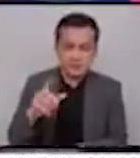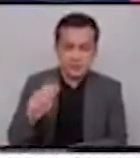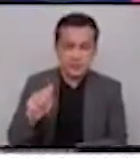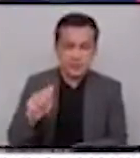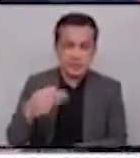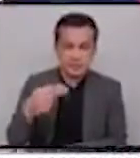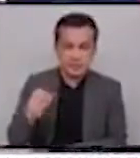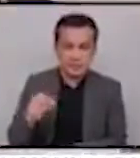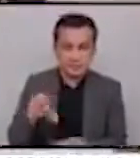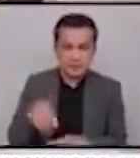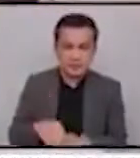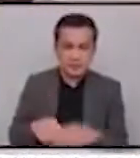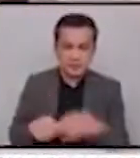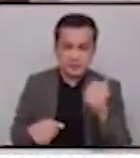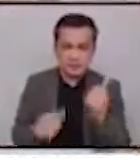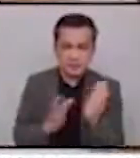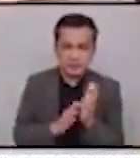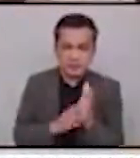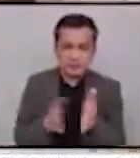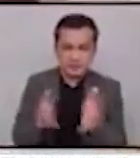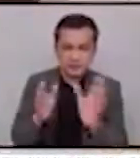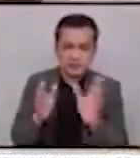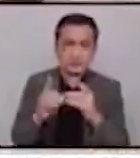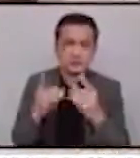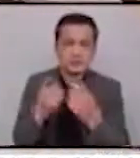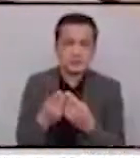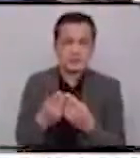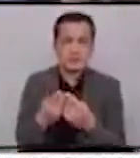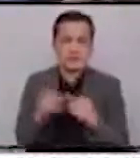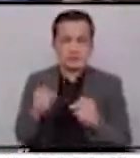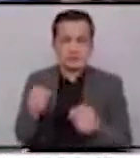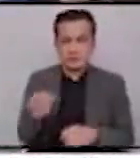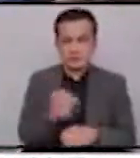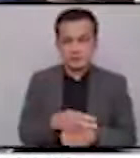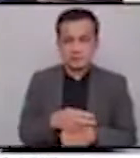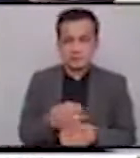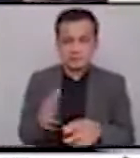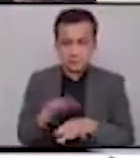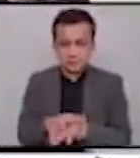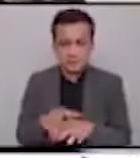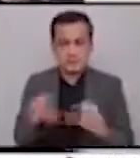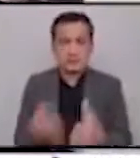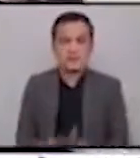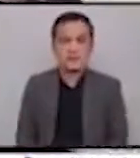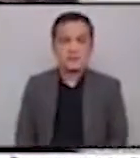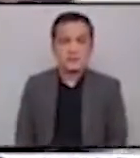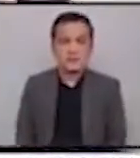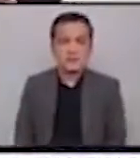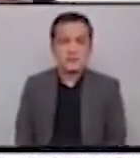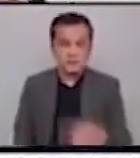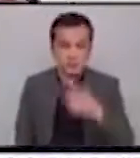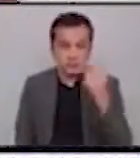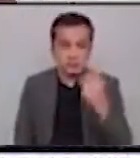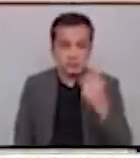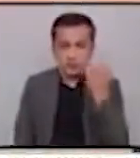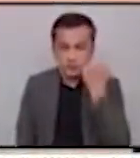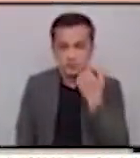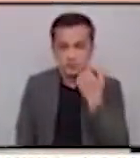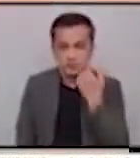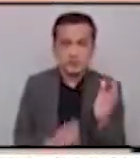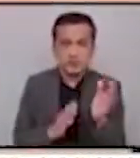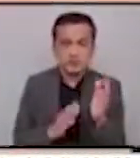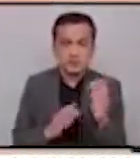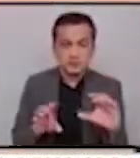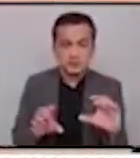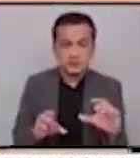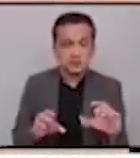paaralan sa lungsod na pinayagan ng DepEd na magpatupad ng blended learning dahil sa kakulangan ng mga silid-aralan. We're